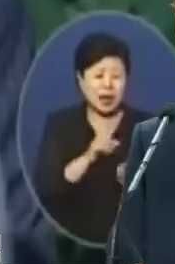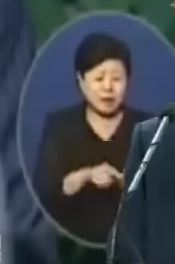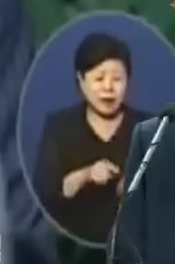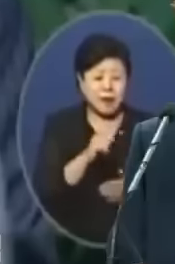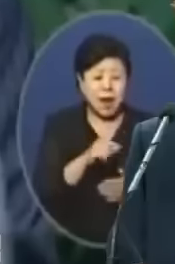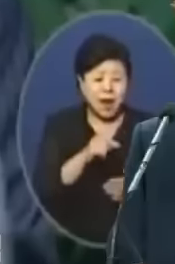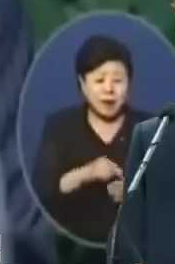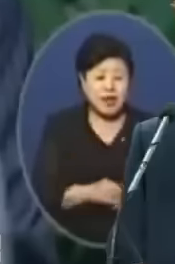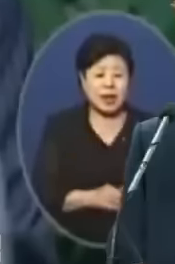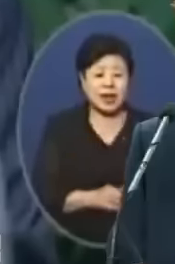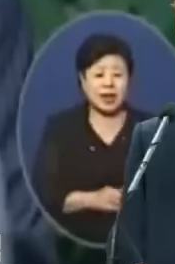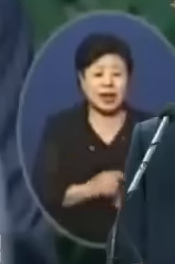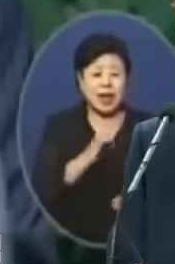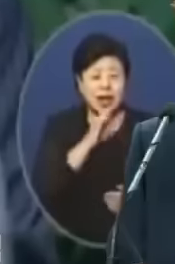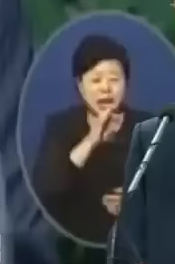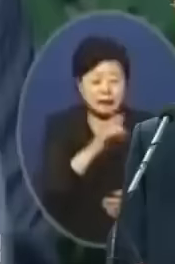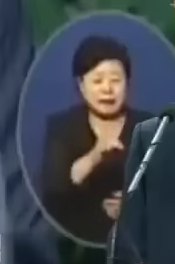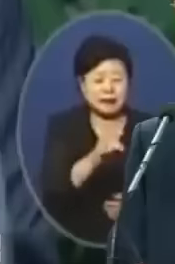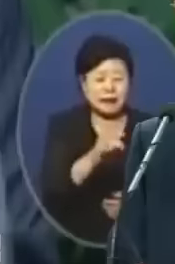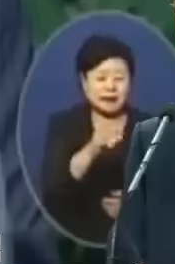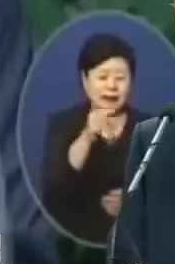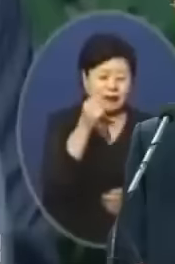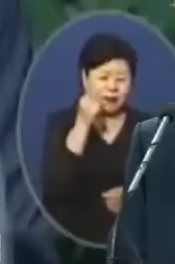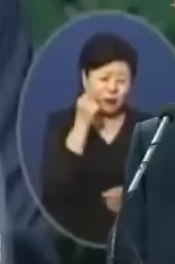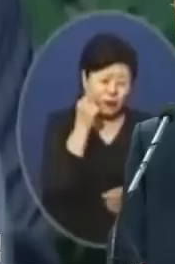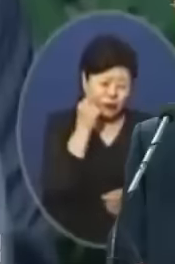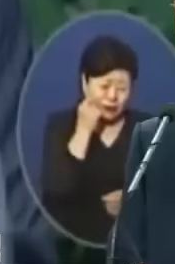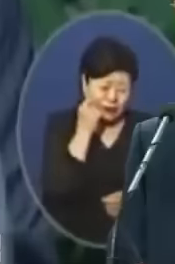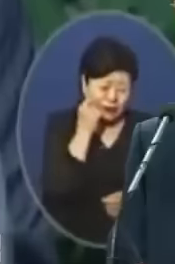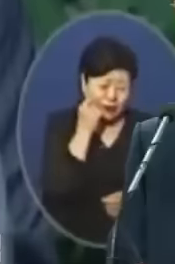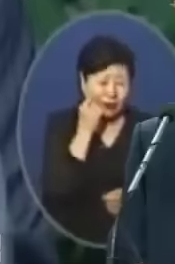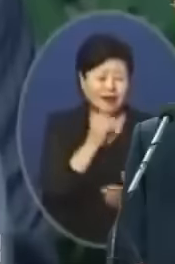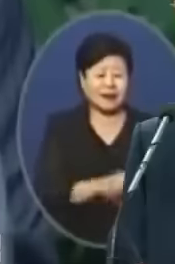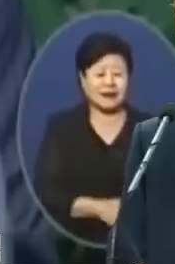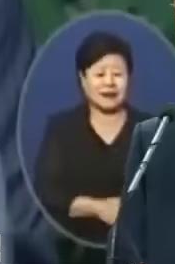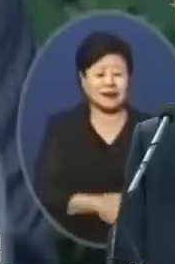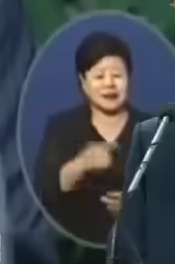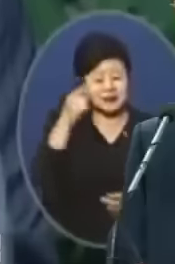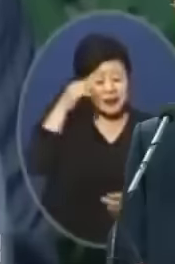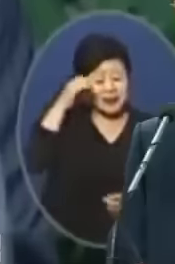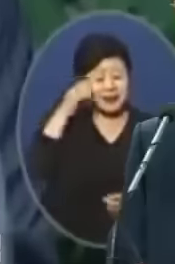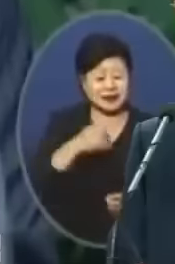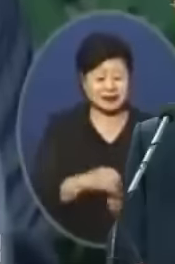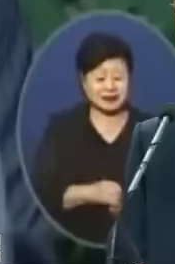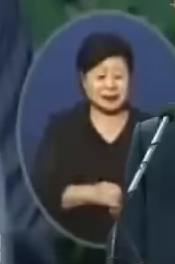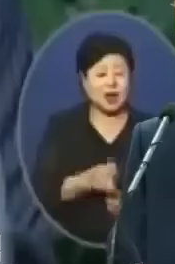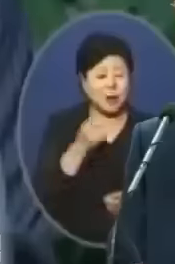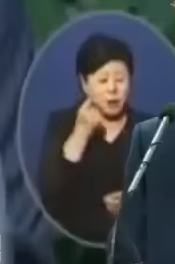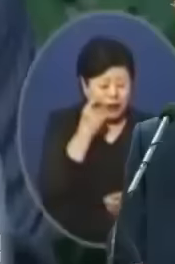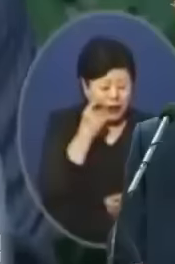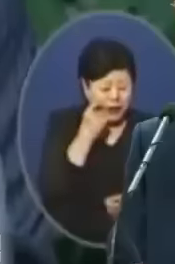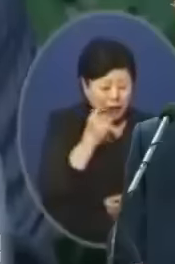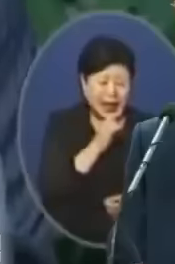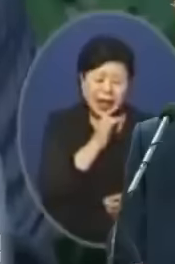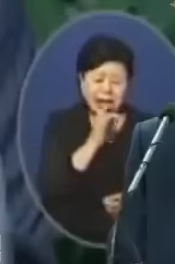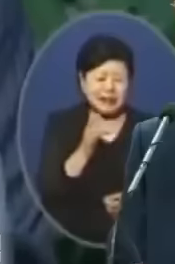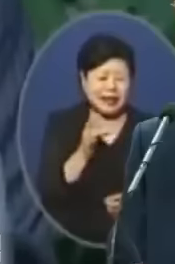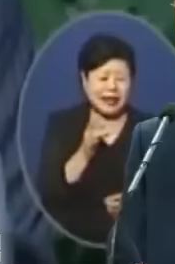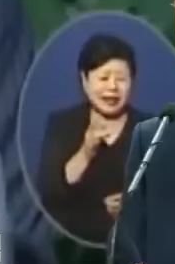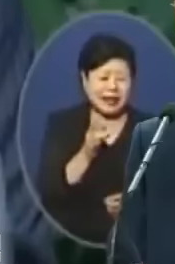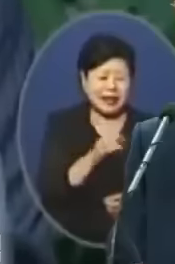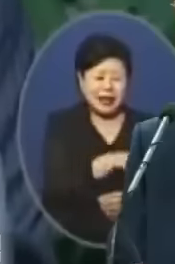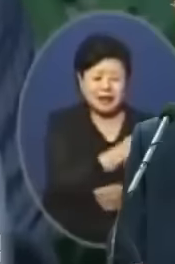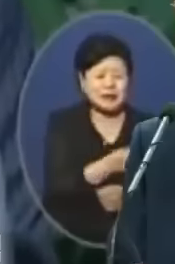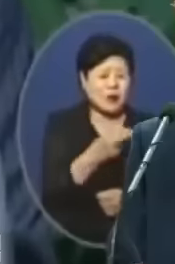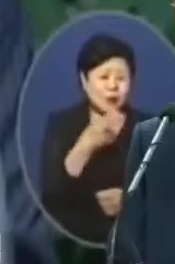그 마음속에 어떤 생각이 들었냐면 할 수 없다. 못한다. 안 된다. 난